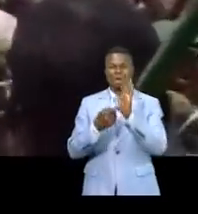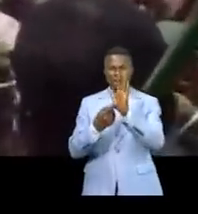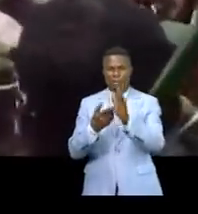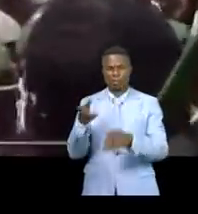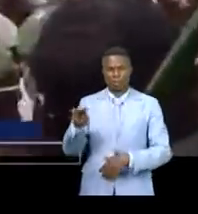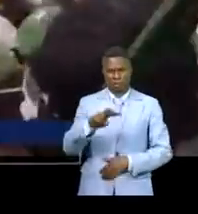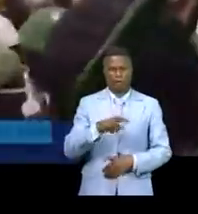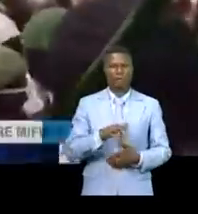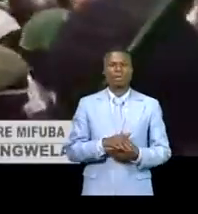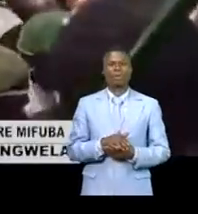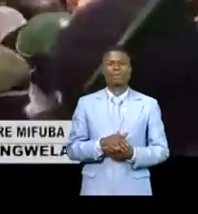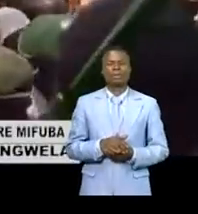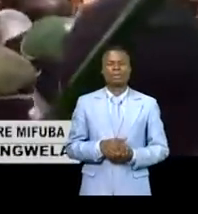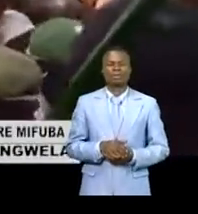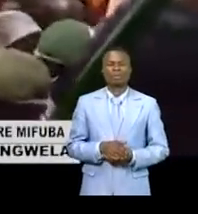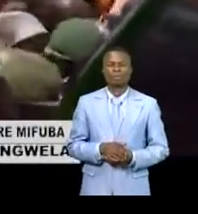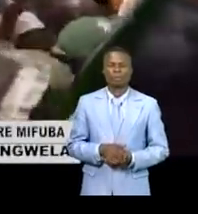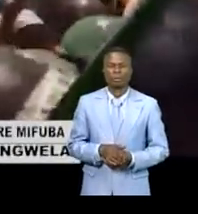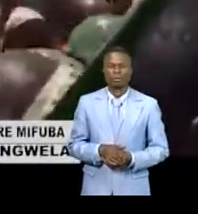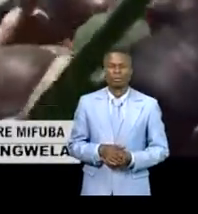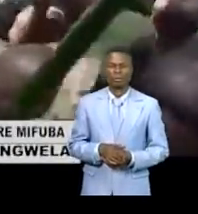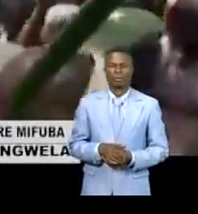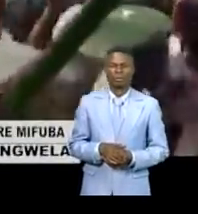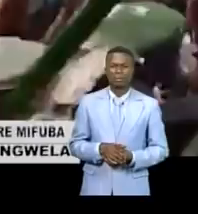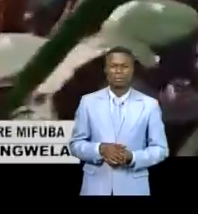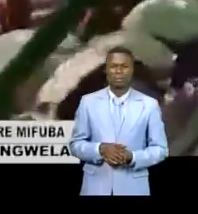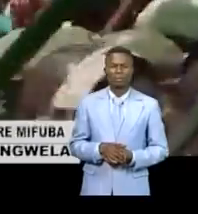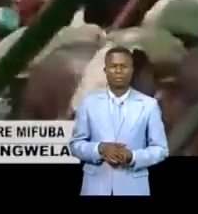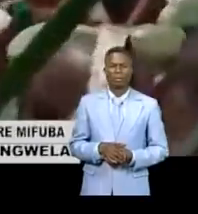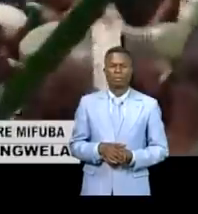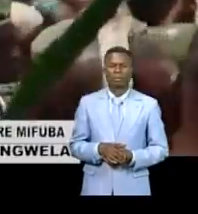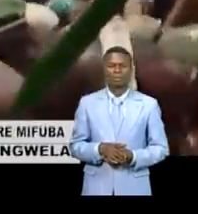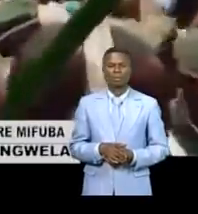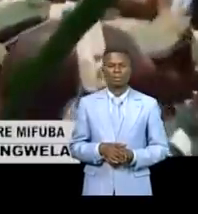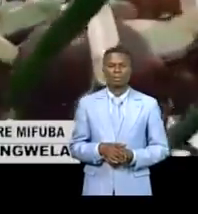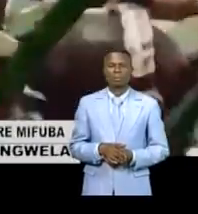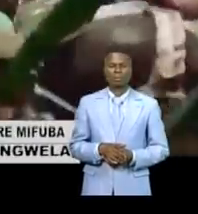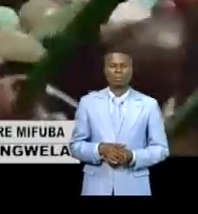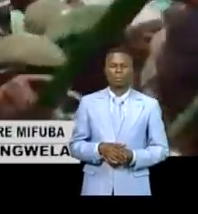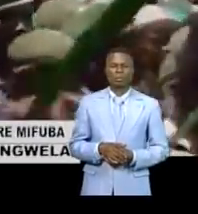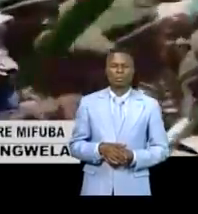Thank you.